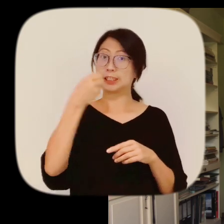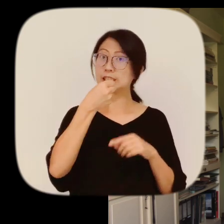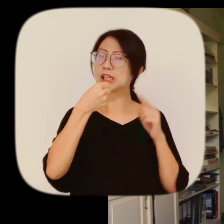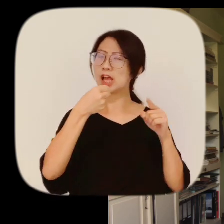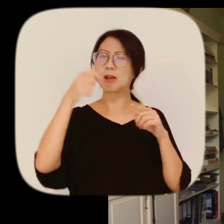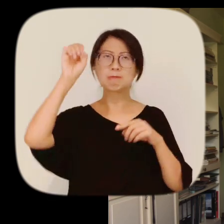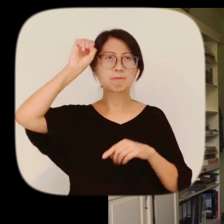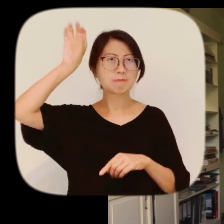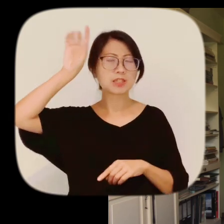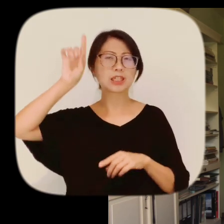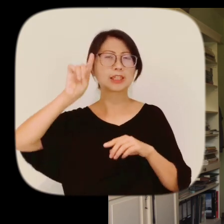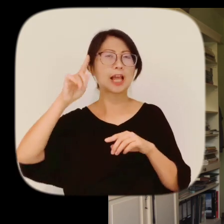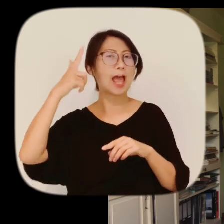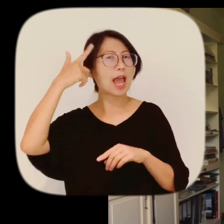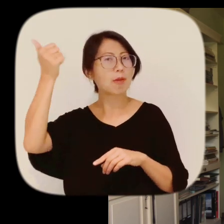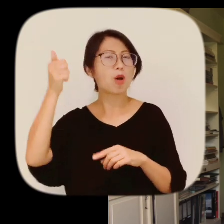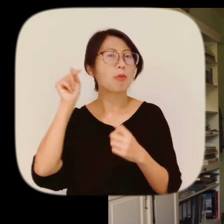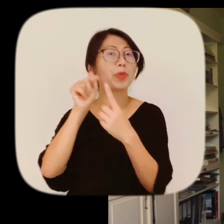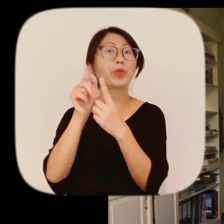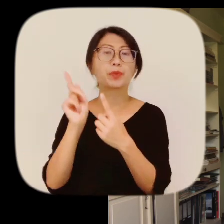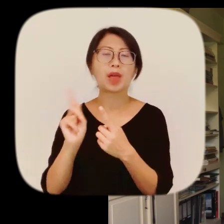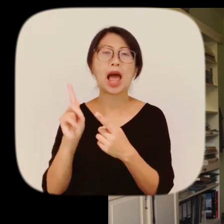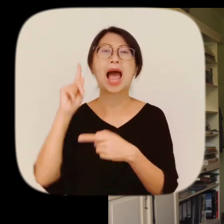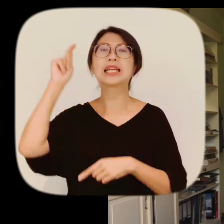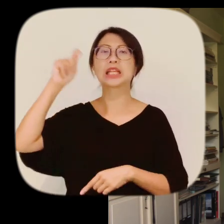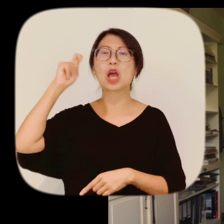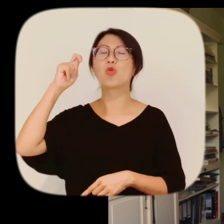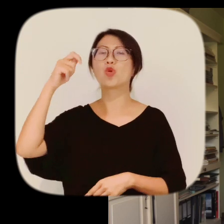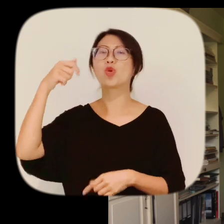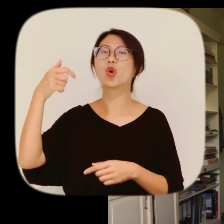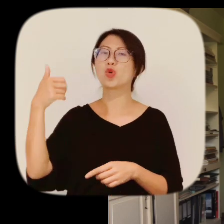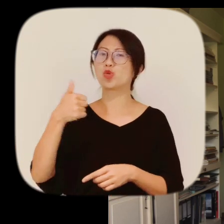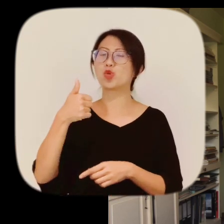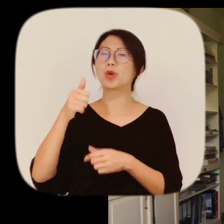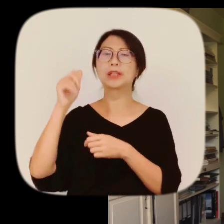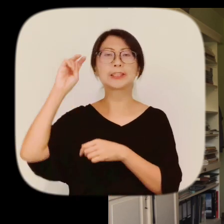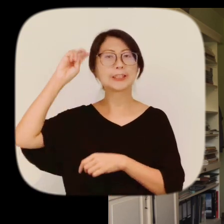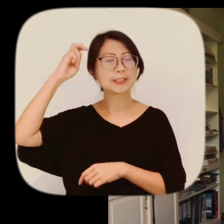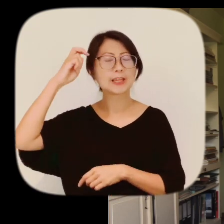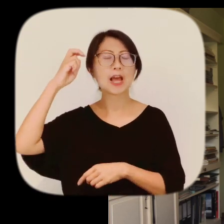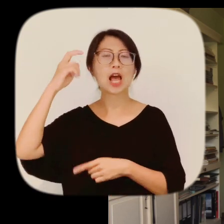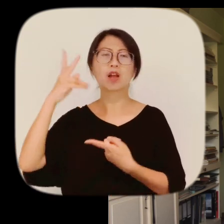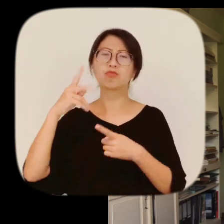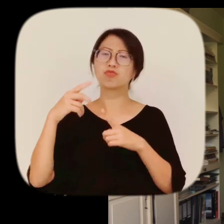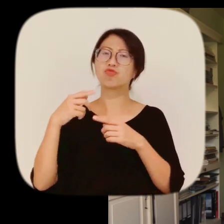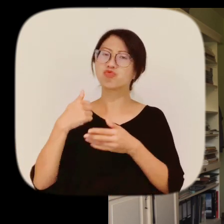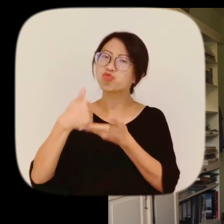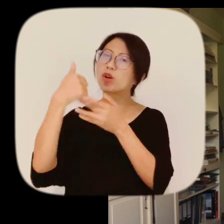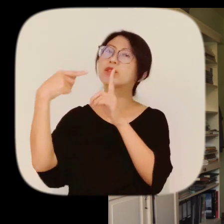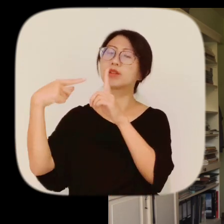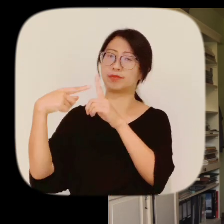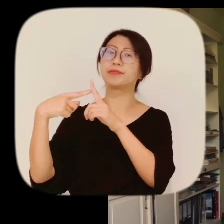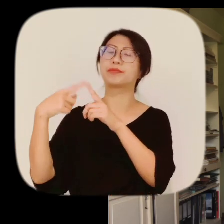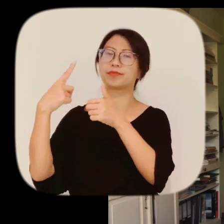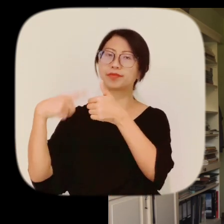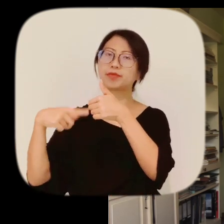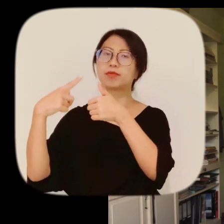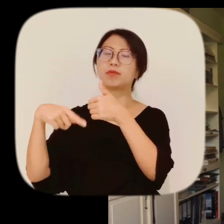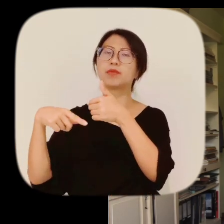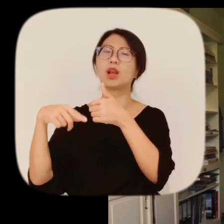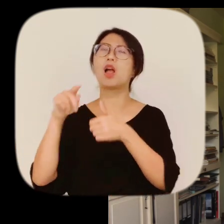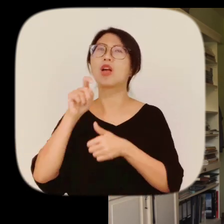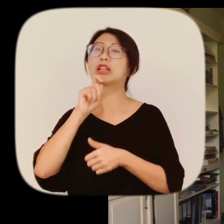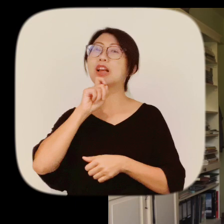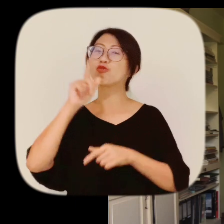socialism with a human face就是希望能够这个社会主义都是比较人道化的有一个